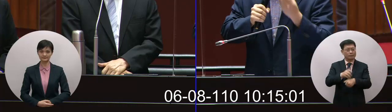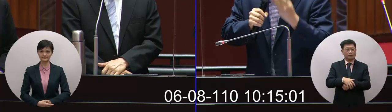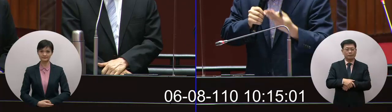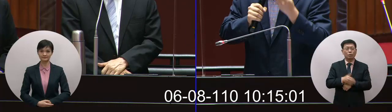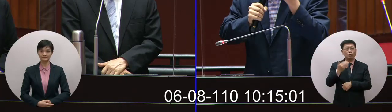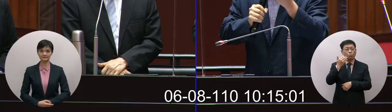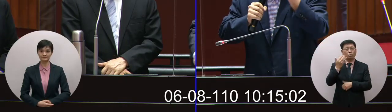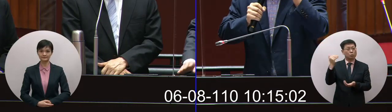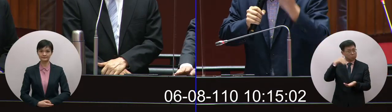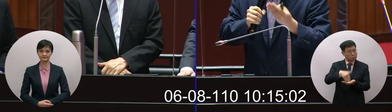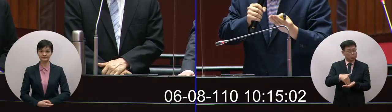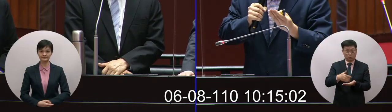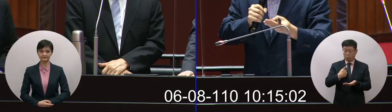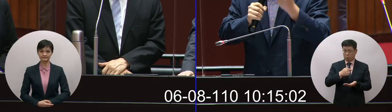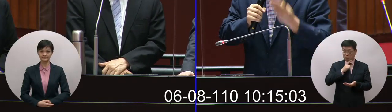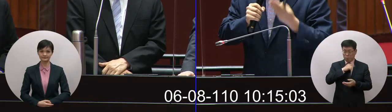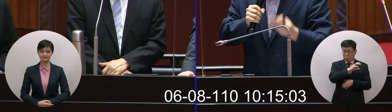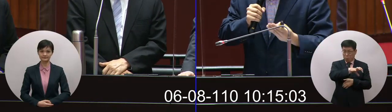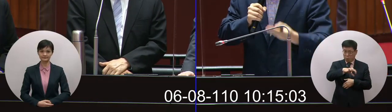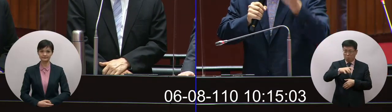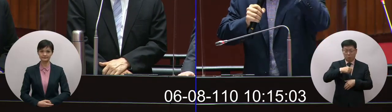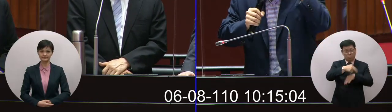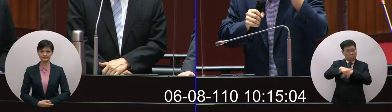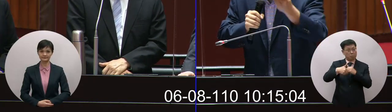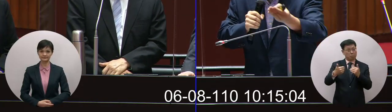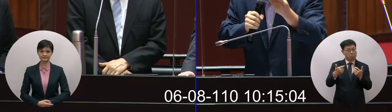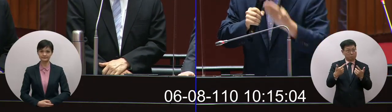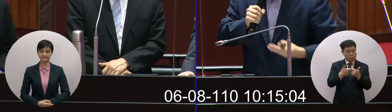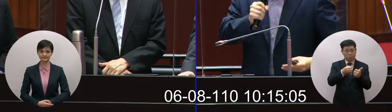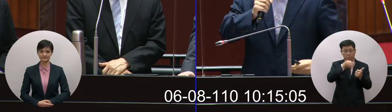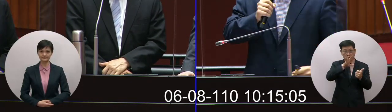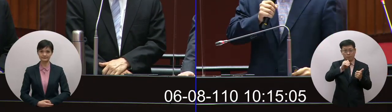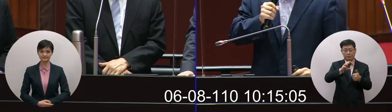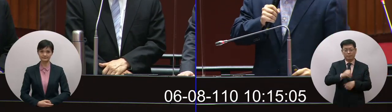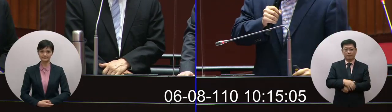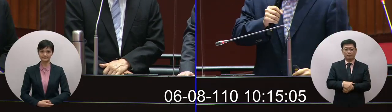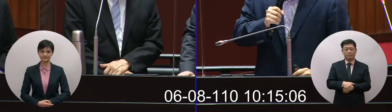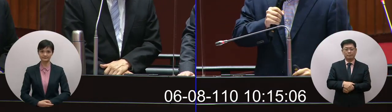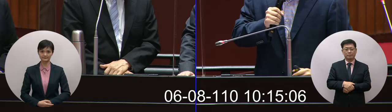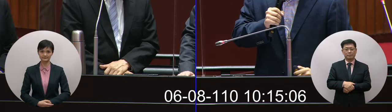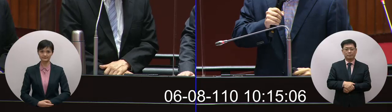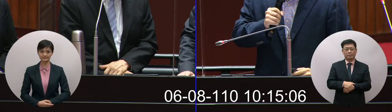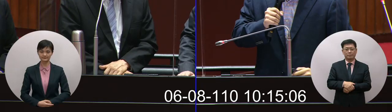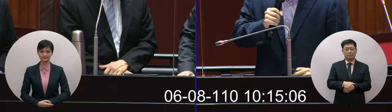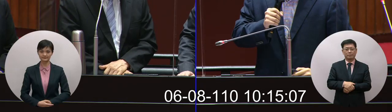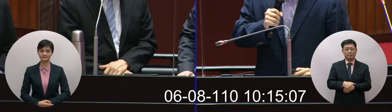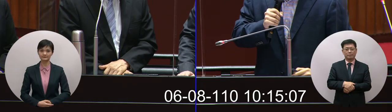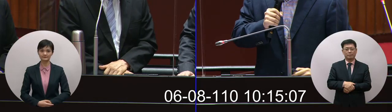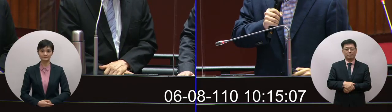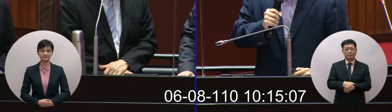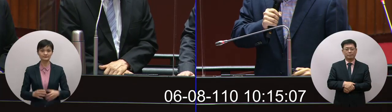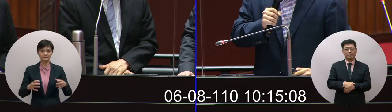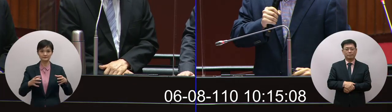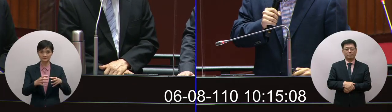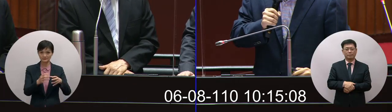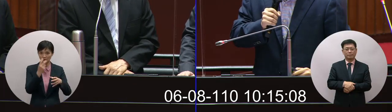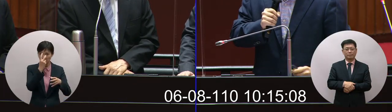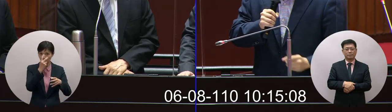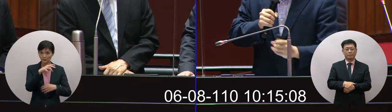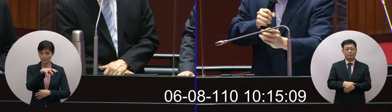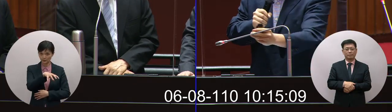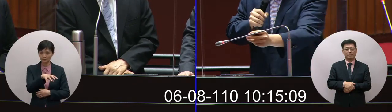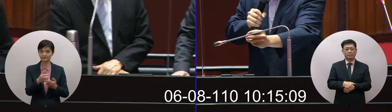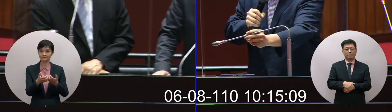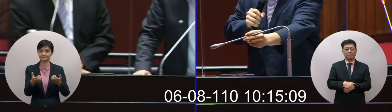说那到底咱的这个空间有相关的规划，还是讲有没有足够？ 集中检疫所我们有分做两